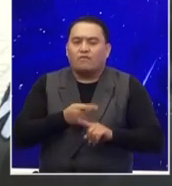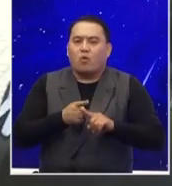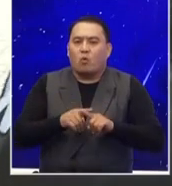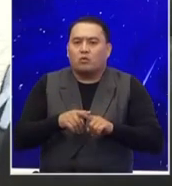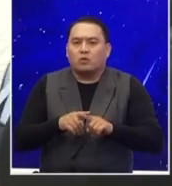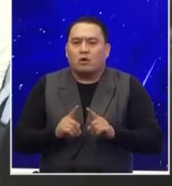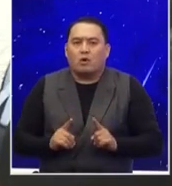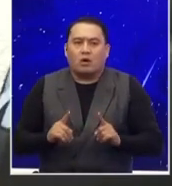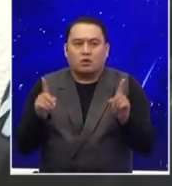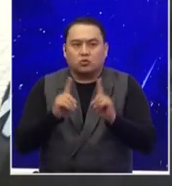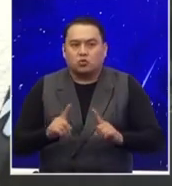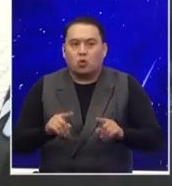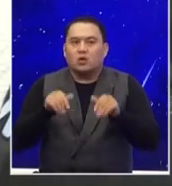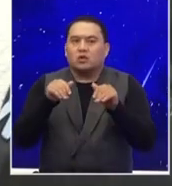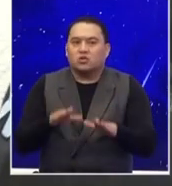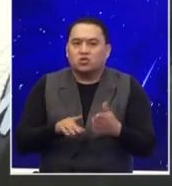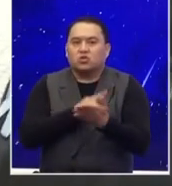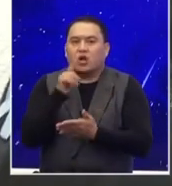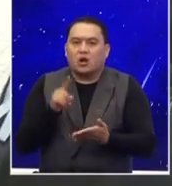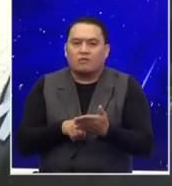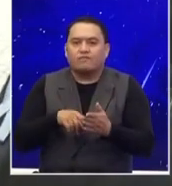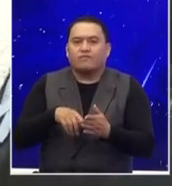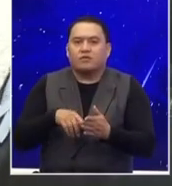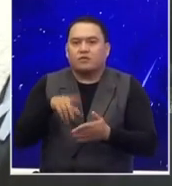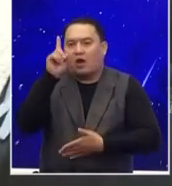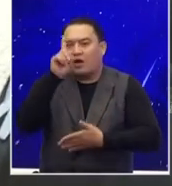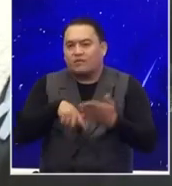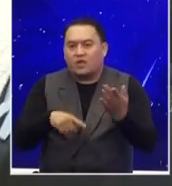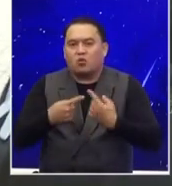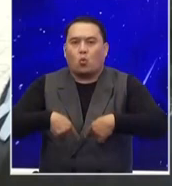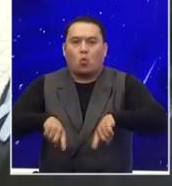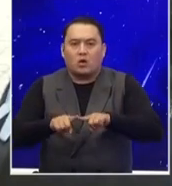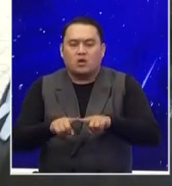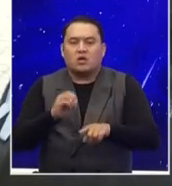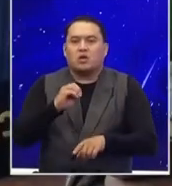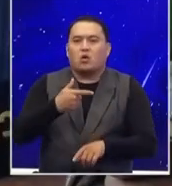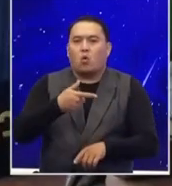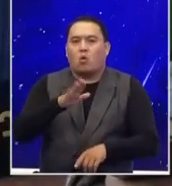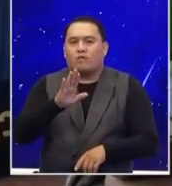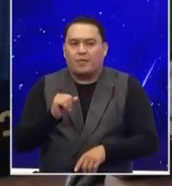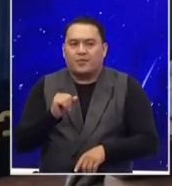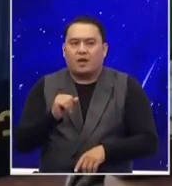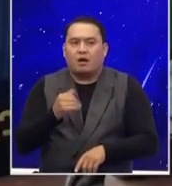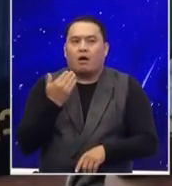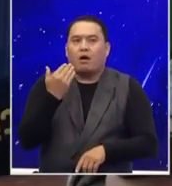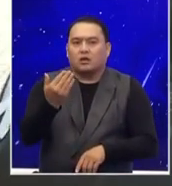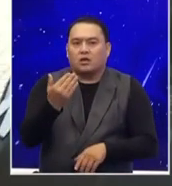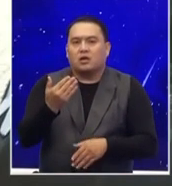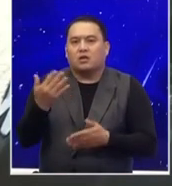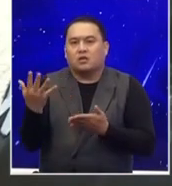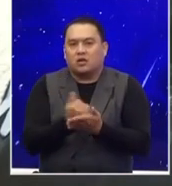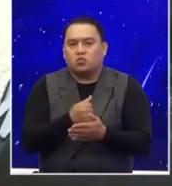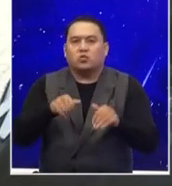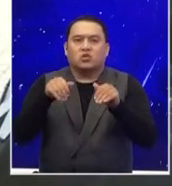принимает осознанное решение войти в организацию свидетелей Иеговы. Они находят